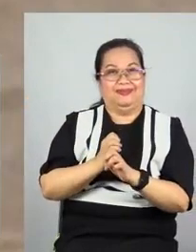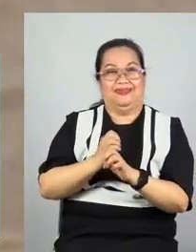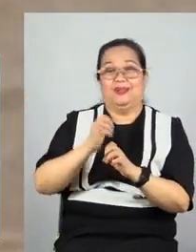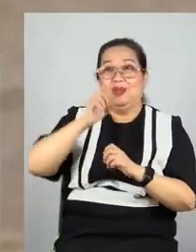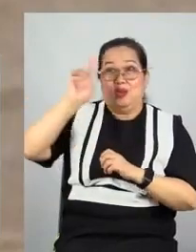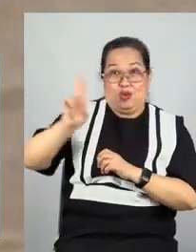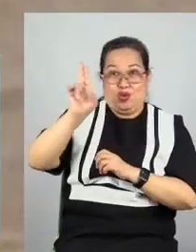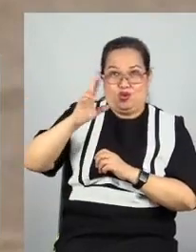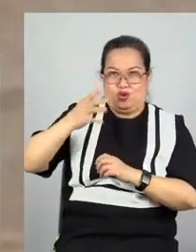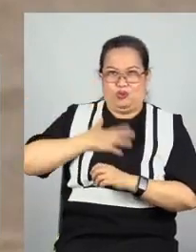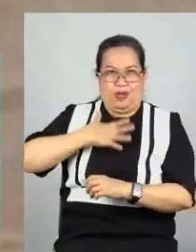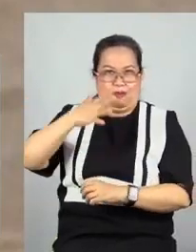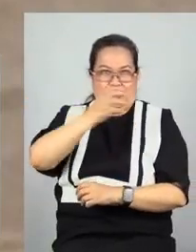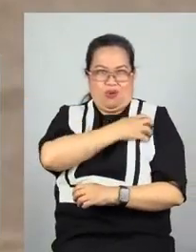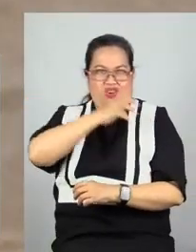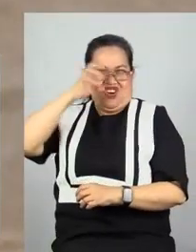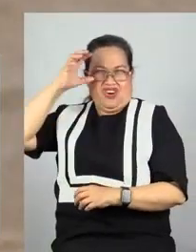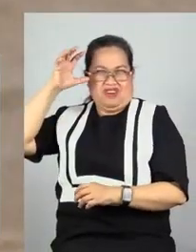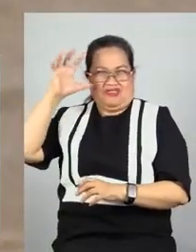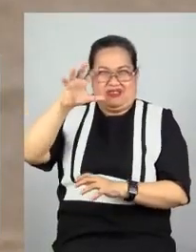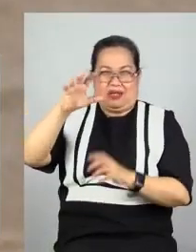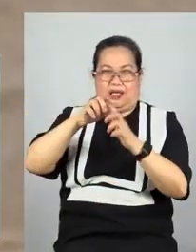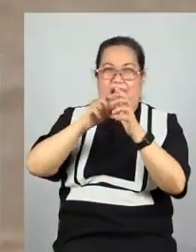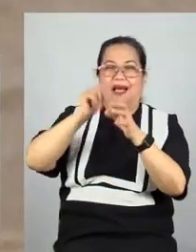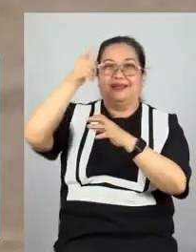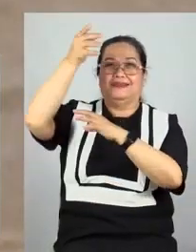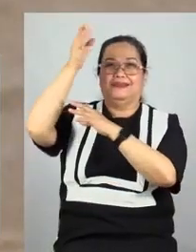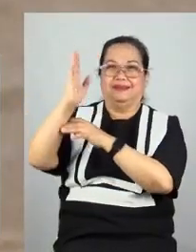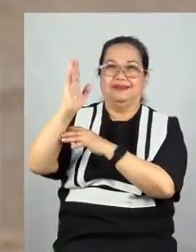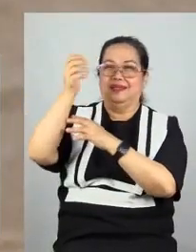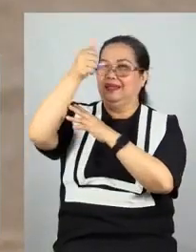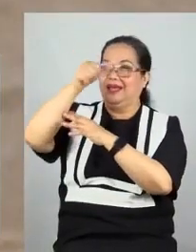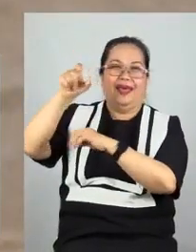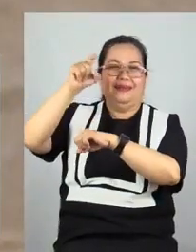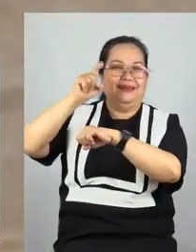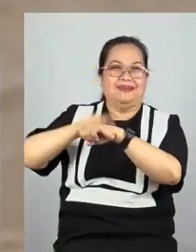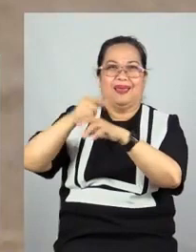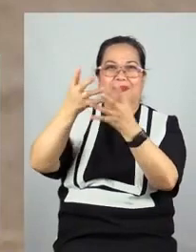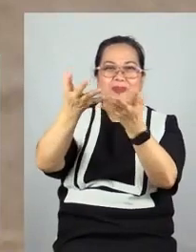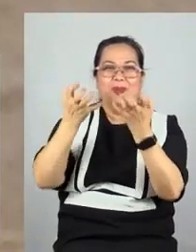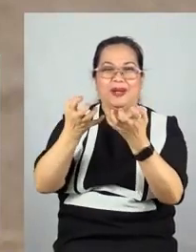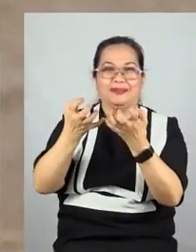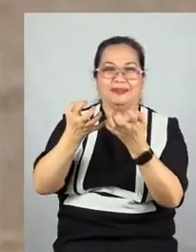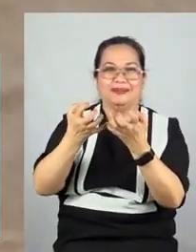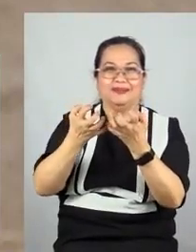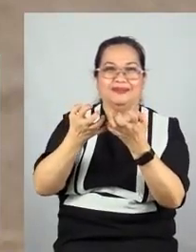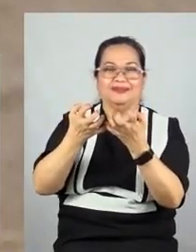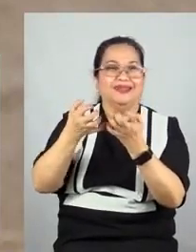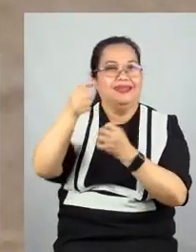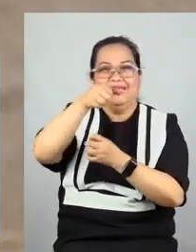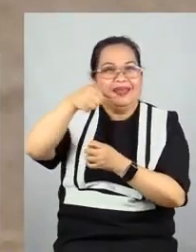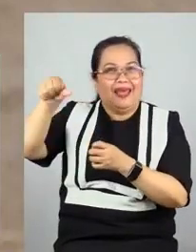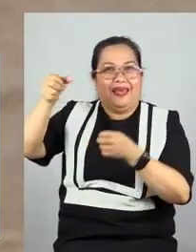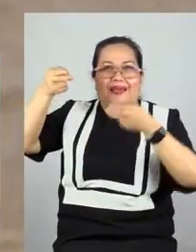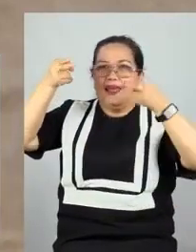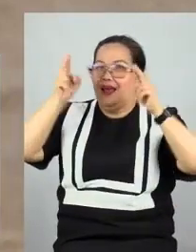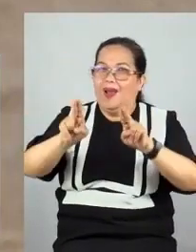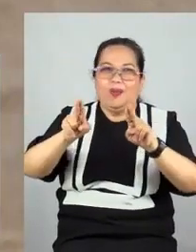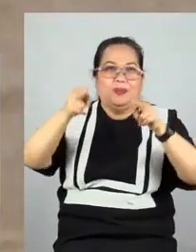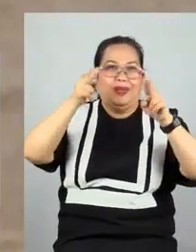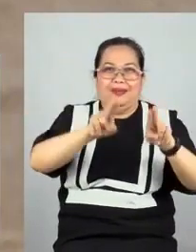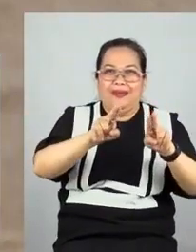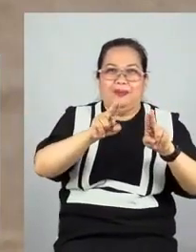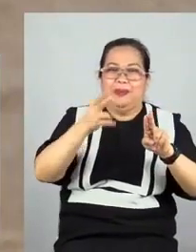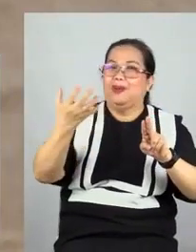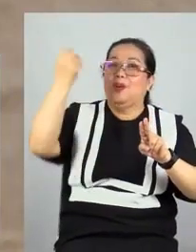kanyang kapangyarihan sa kahit na anong oras na ibig niya, sa kahit na anong kaparaanan na